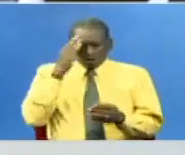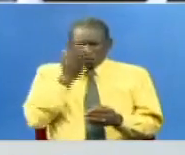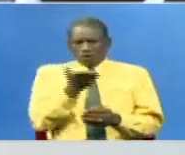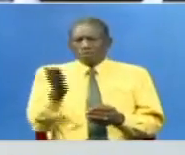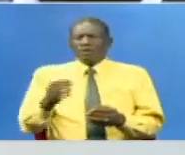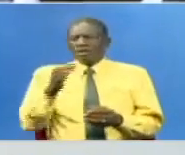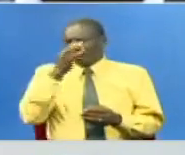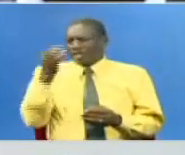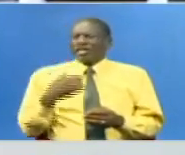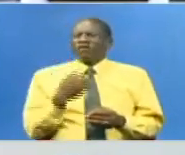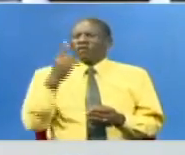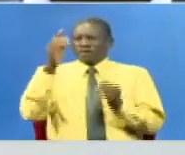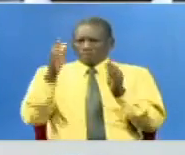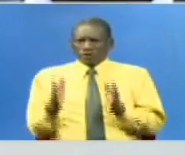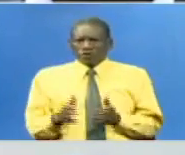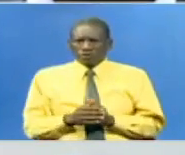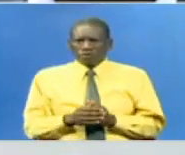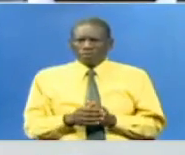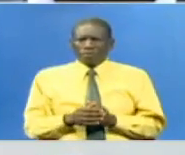Nyeri ni mmoja.